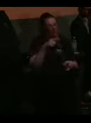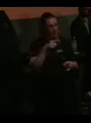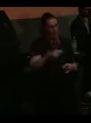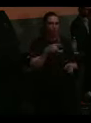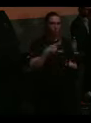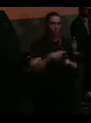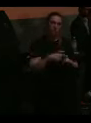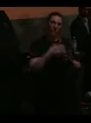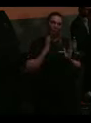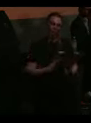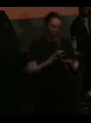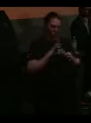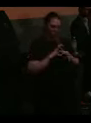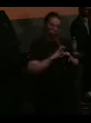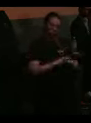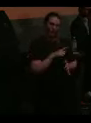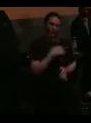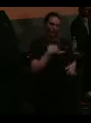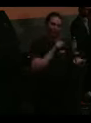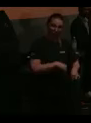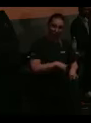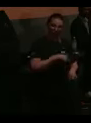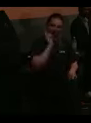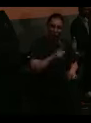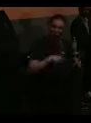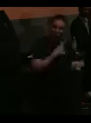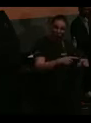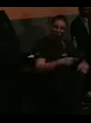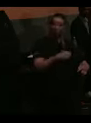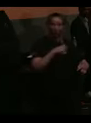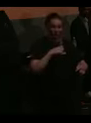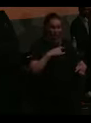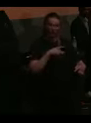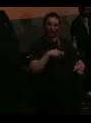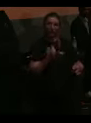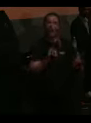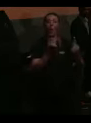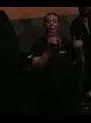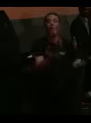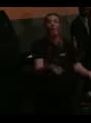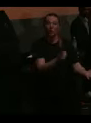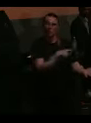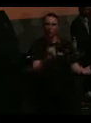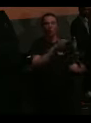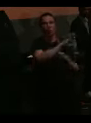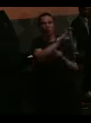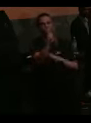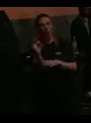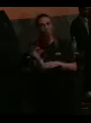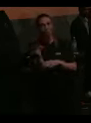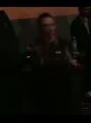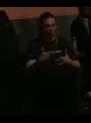holdningen og optimisten holde seg, dersom det viser seg at vi offrer solnedgangen vår for ingenting?